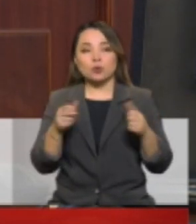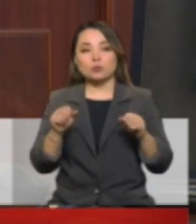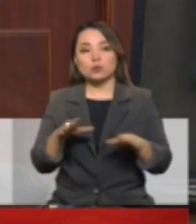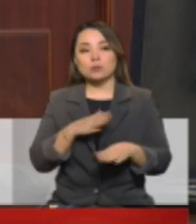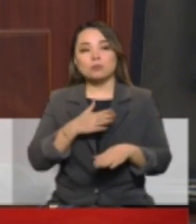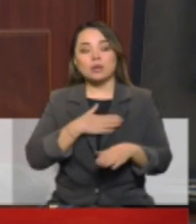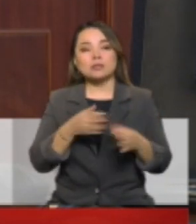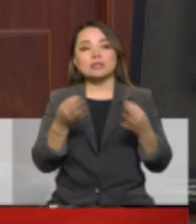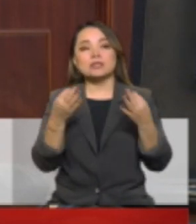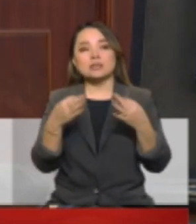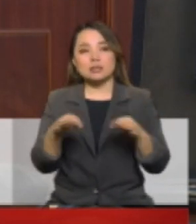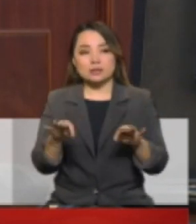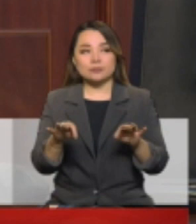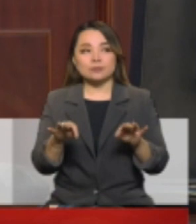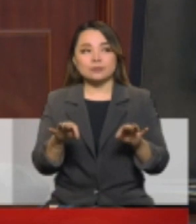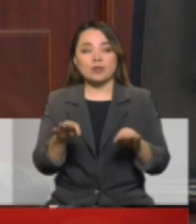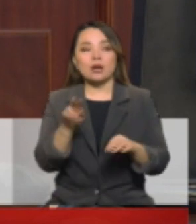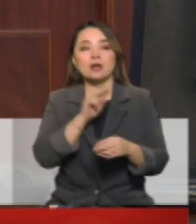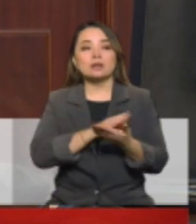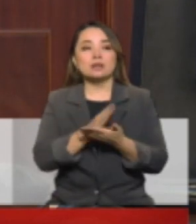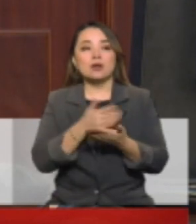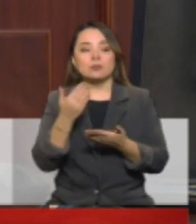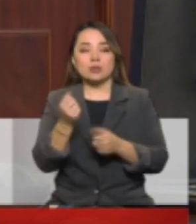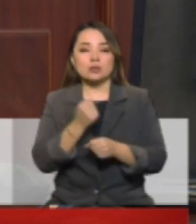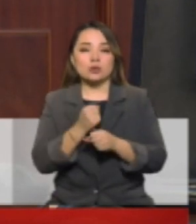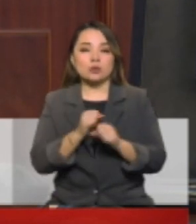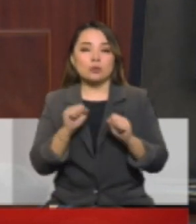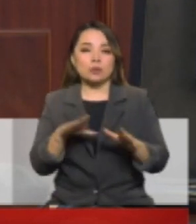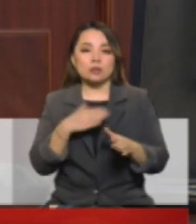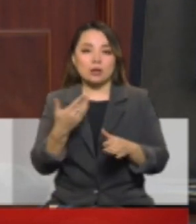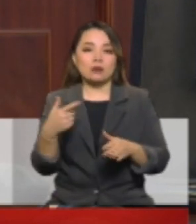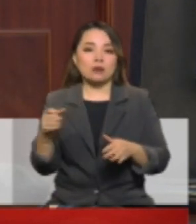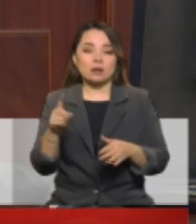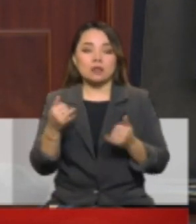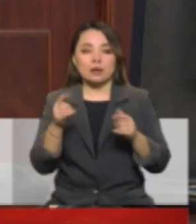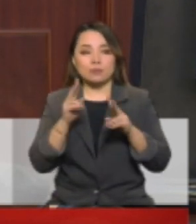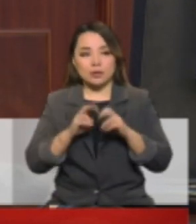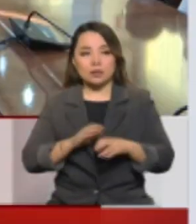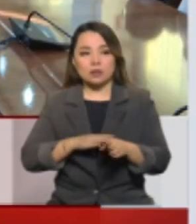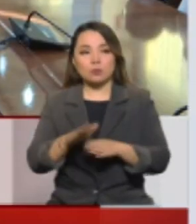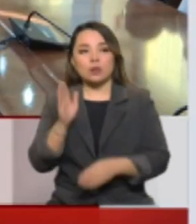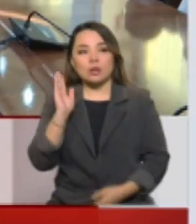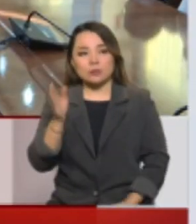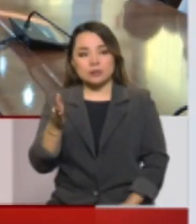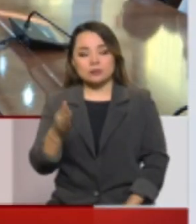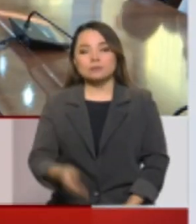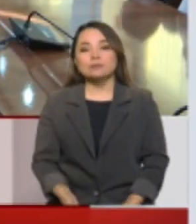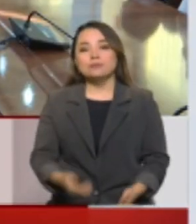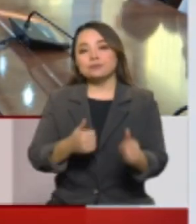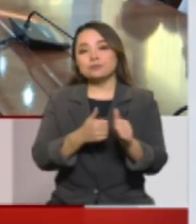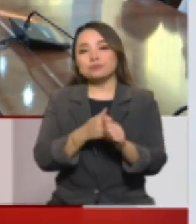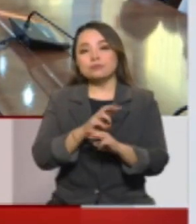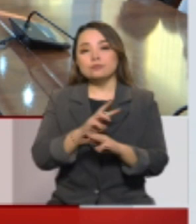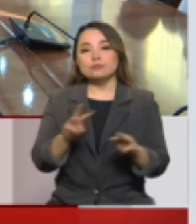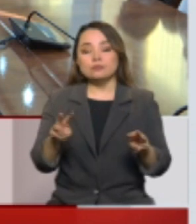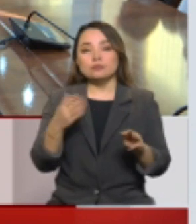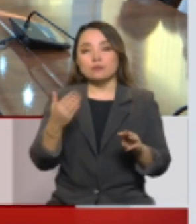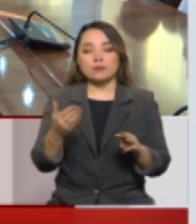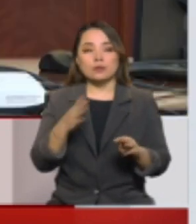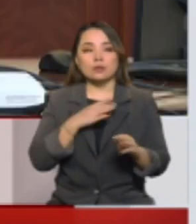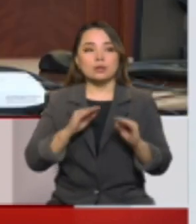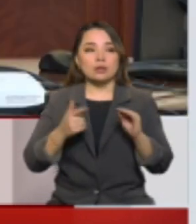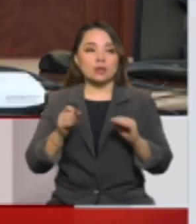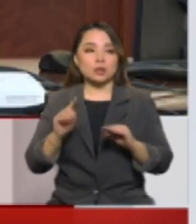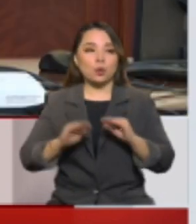біз лицензиялық қызмет оны жасаймыз ба? Қазір соны ойластырып жатырмыз. Вице-министр газ